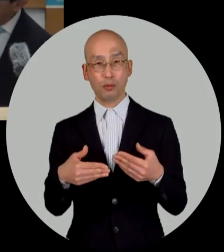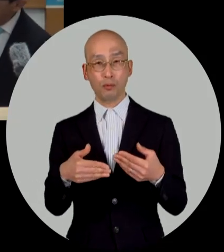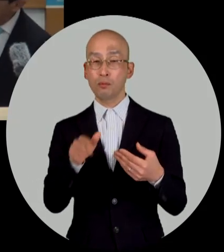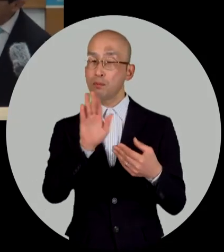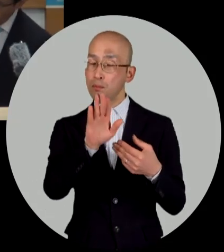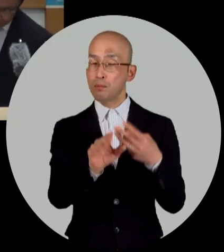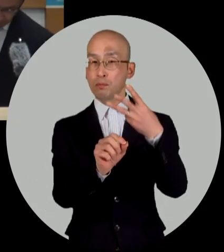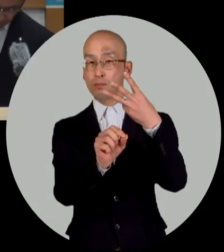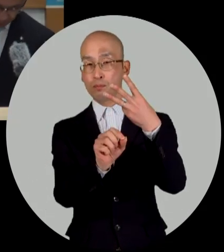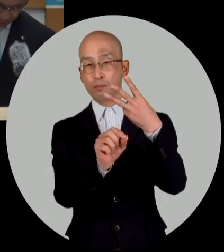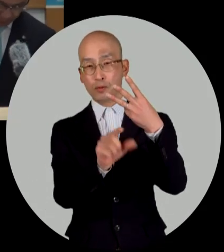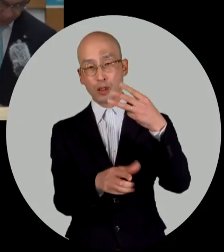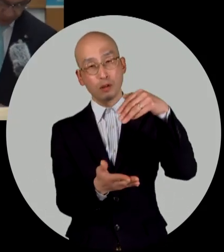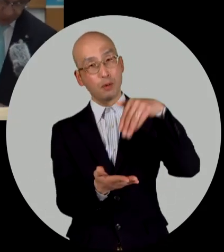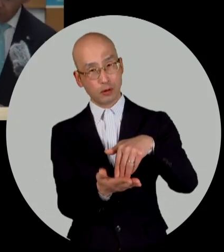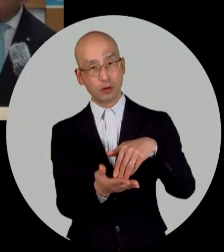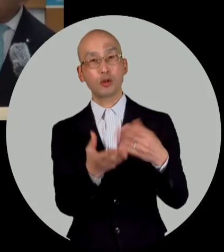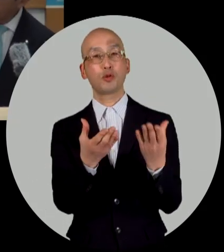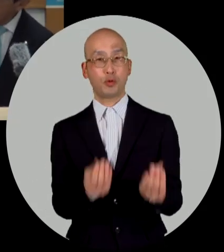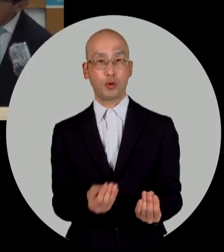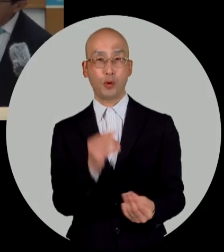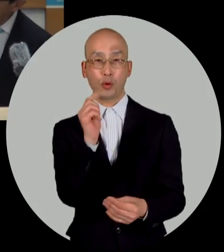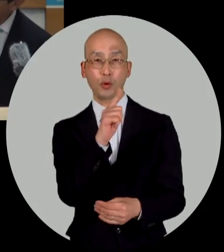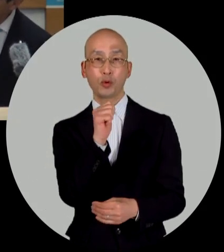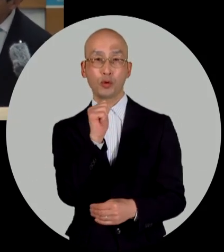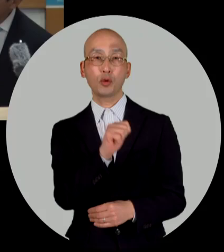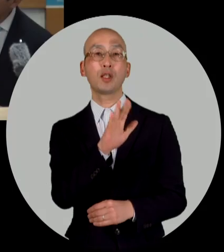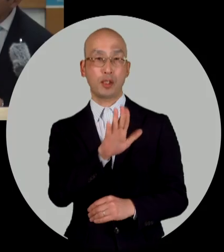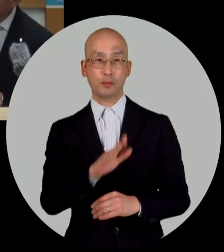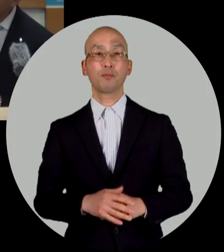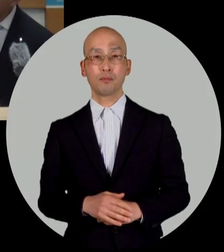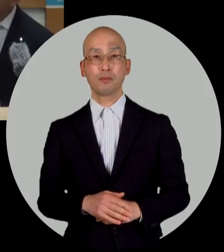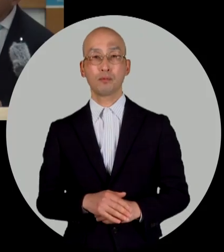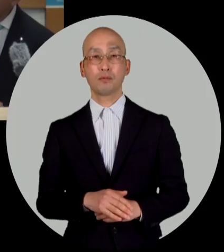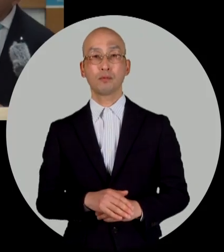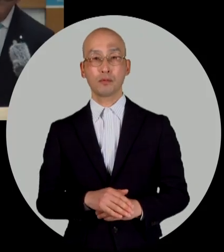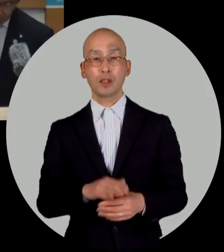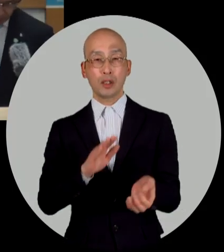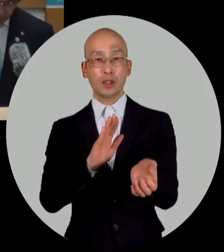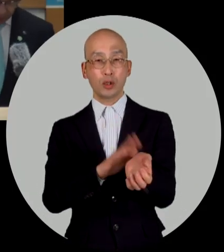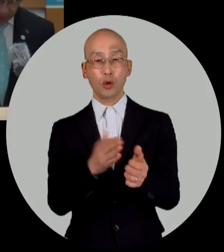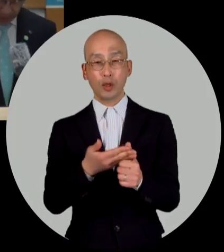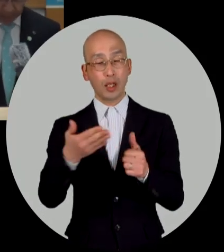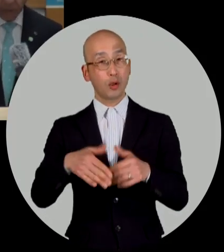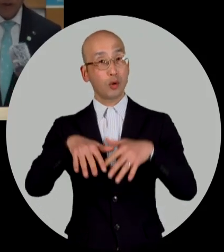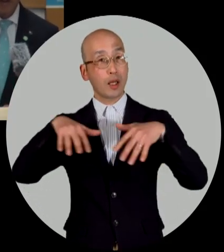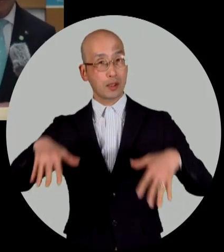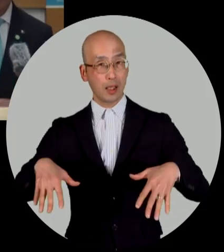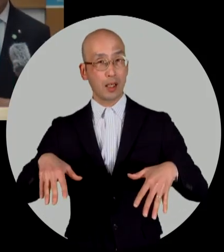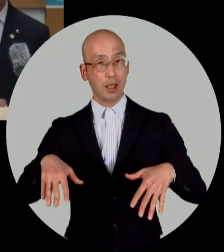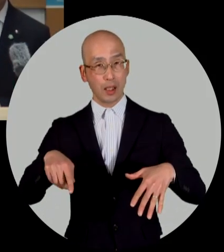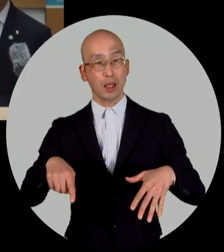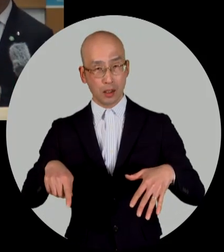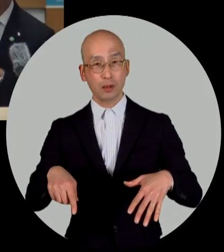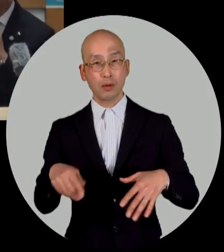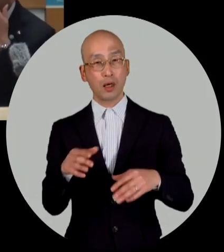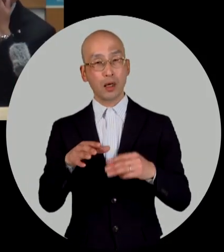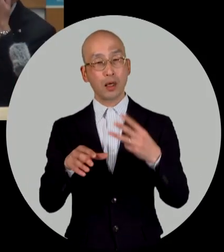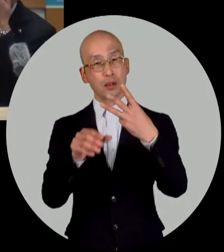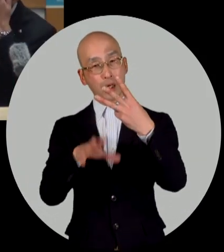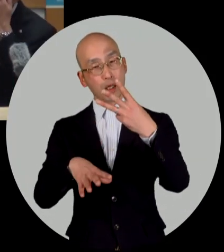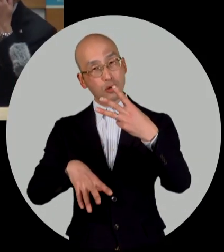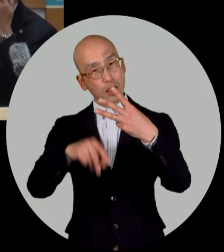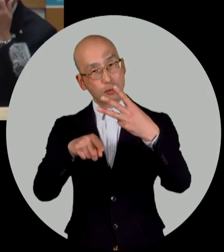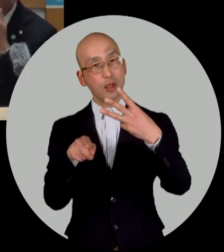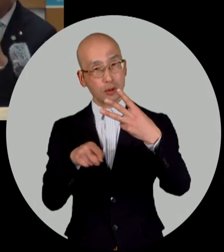末で終了することを検討しておりますけれども、医療提供体制を含めて全般につきましては3月上旬頃に